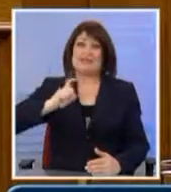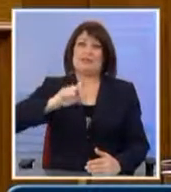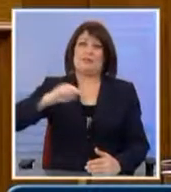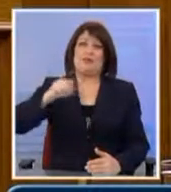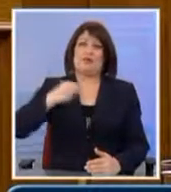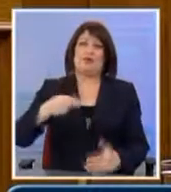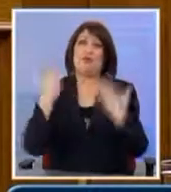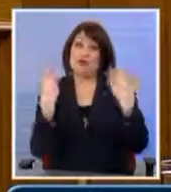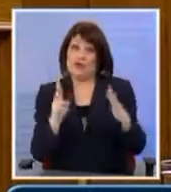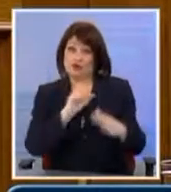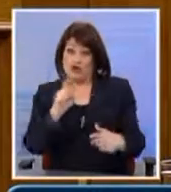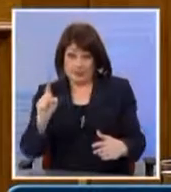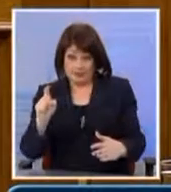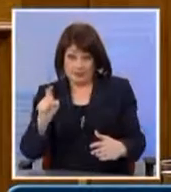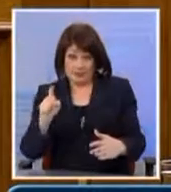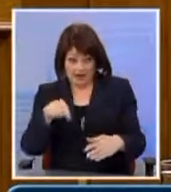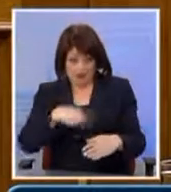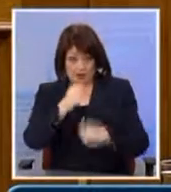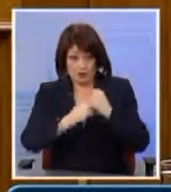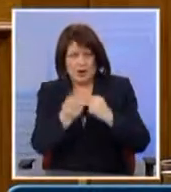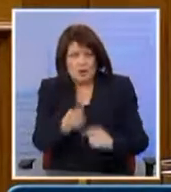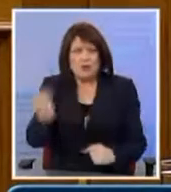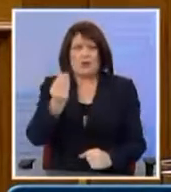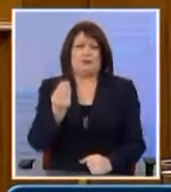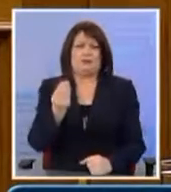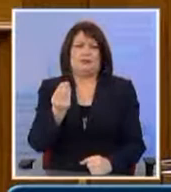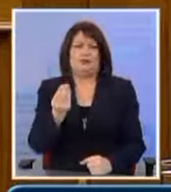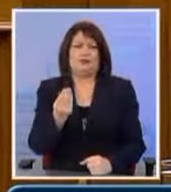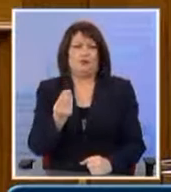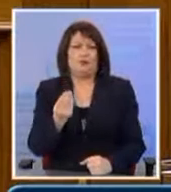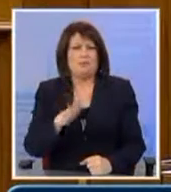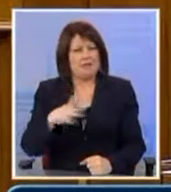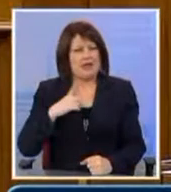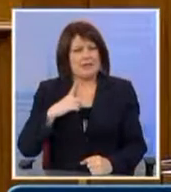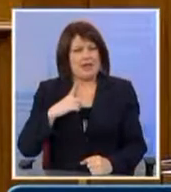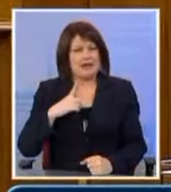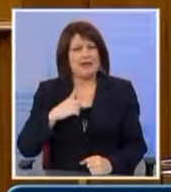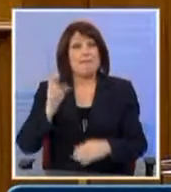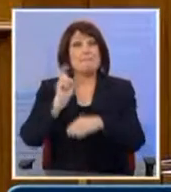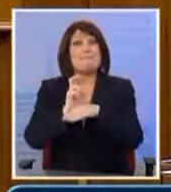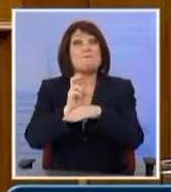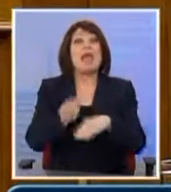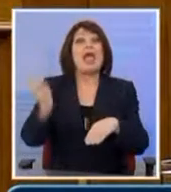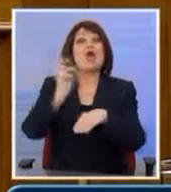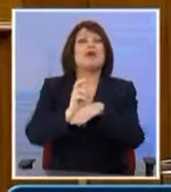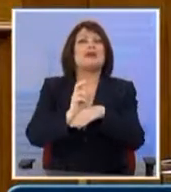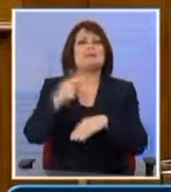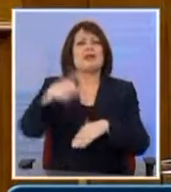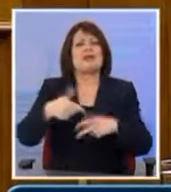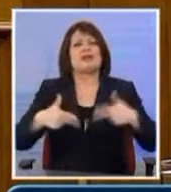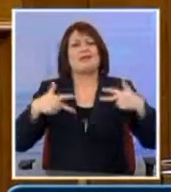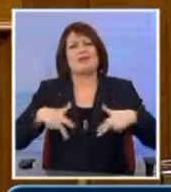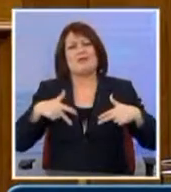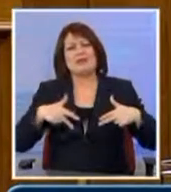από 800 εκατομμύρια που προβλέπεται να είναι φέτος. Δηλαδή, προβλέπει αύξηση του πρωτογενούς πλεονάσματος της γενικής κυβέρνησης